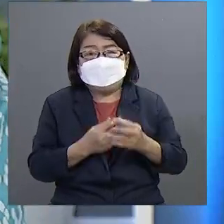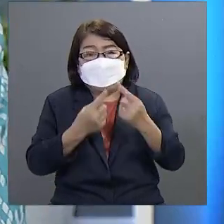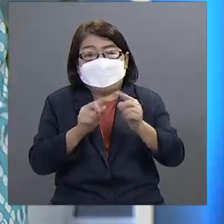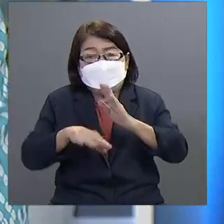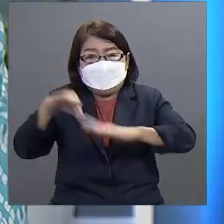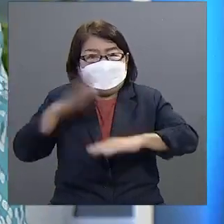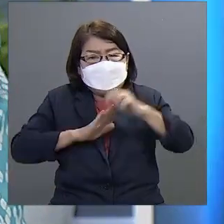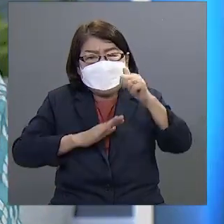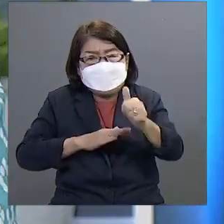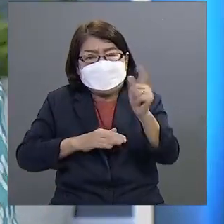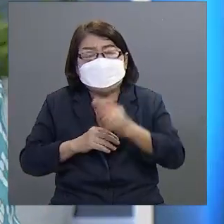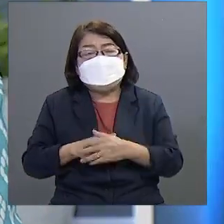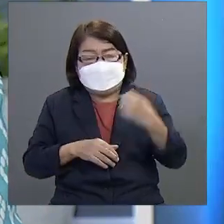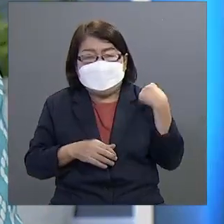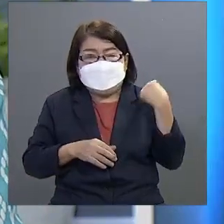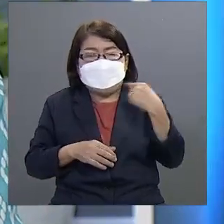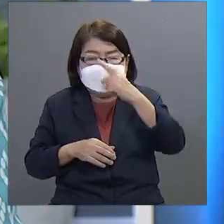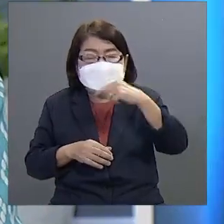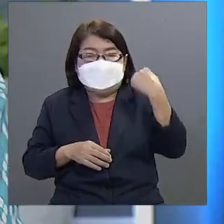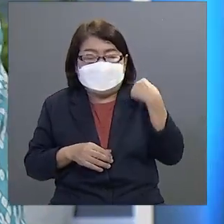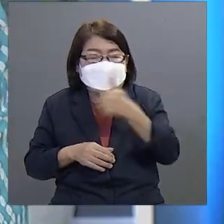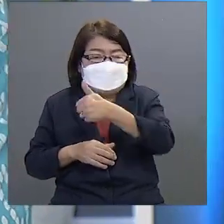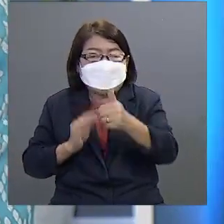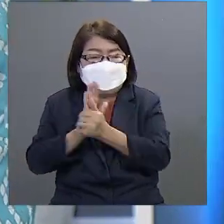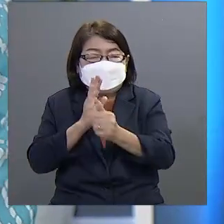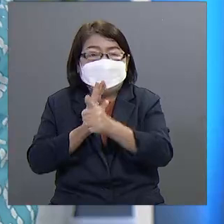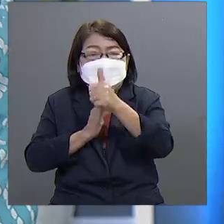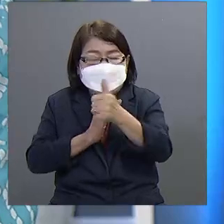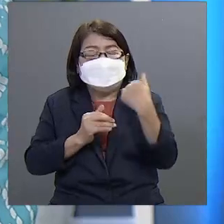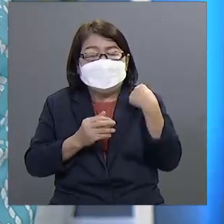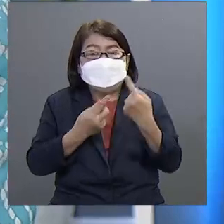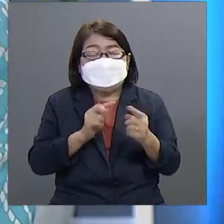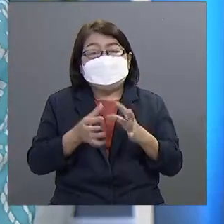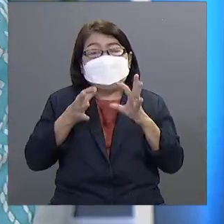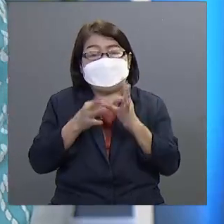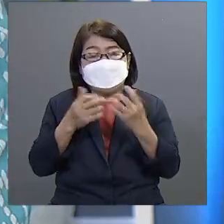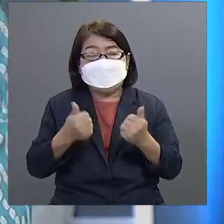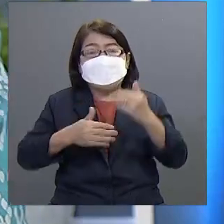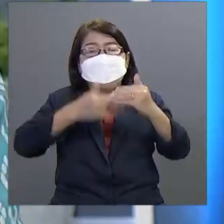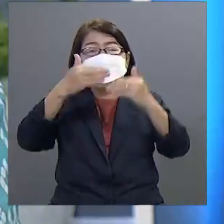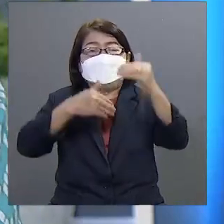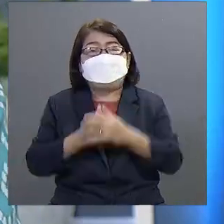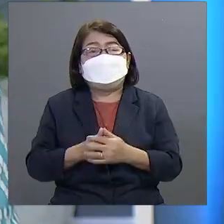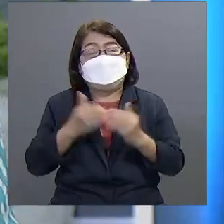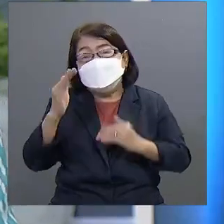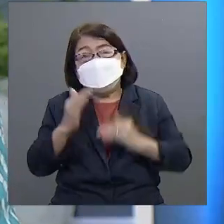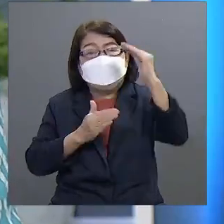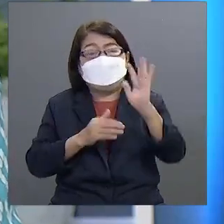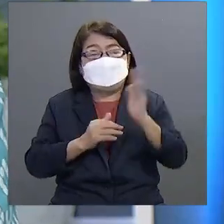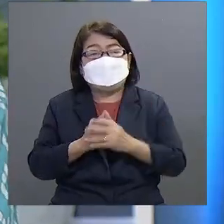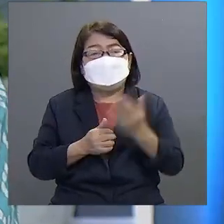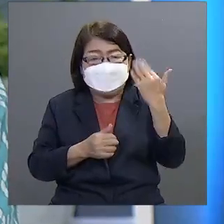ทยก็พอมีอยู่นะครับแต่วันนี้เนี่ยการเติบโตของการท่องเที่ยวแบบค่อยเป็นค่อยไปนึกออกไหมครับไม่ใช่มาตูมเมื่อก่อนเราเคยรองรับได้ถึ